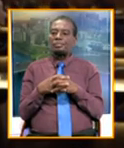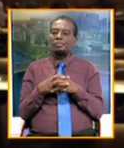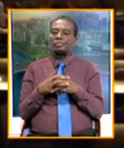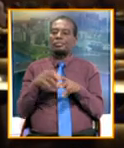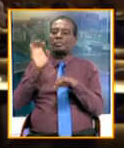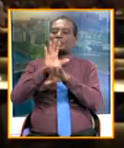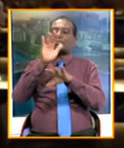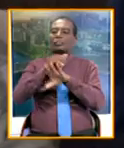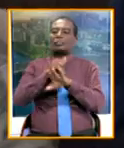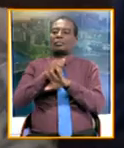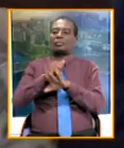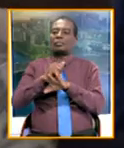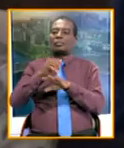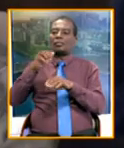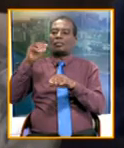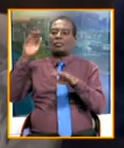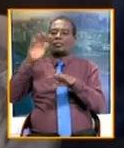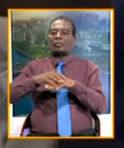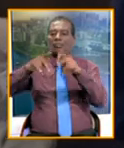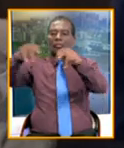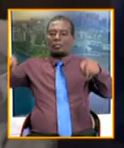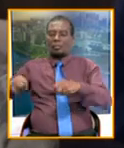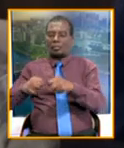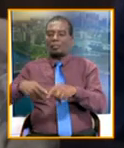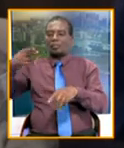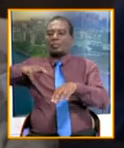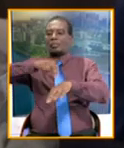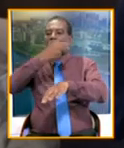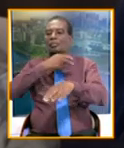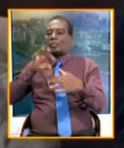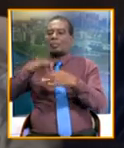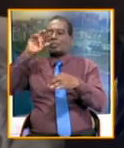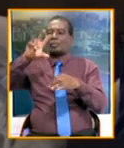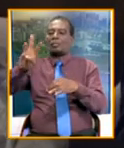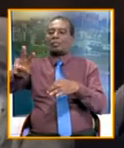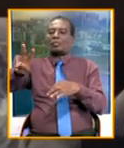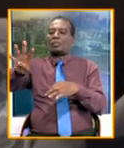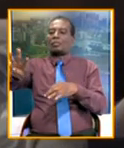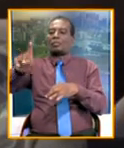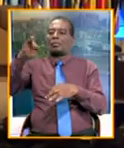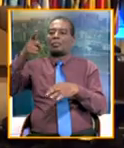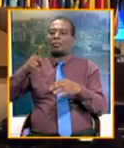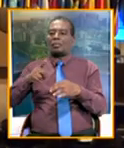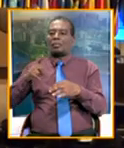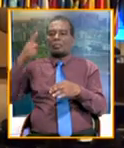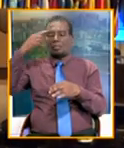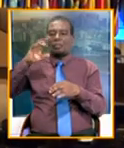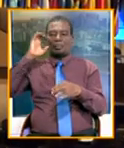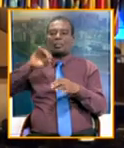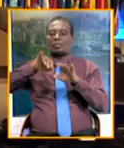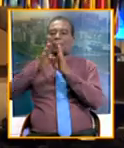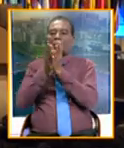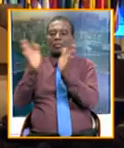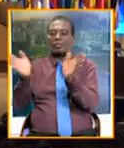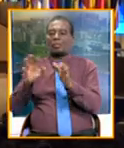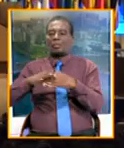La Côte d'Ivoire sur le podium de haut niveau à la 41e session de la Conférence générale de l'UNESCO. Le